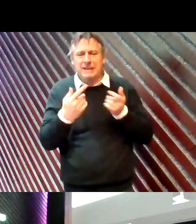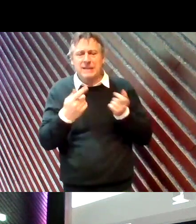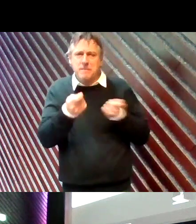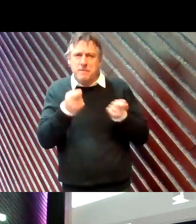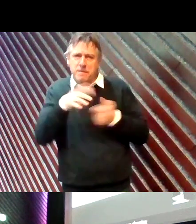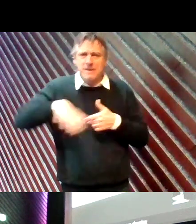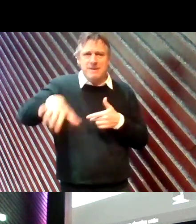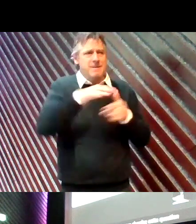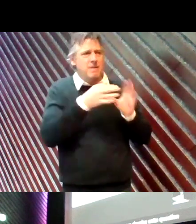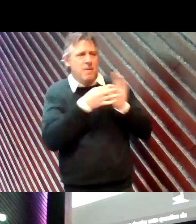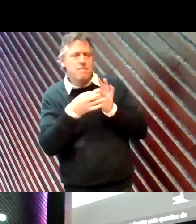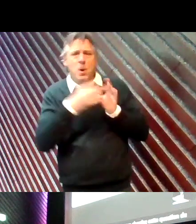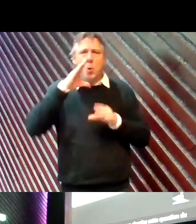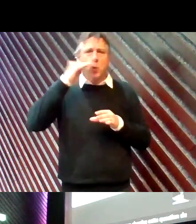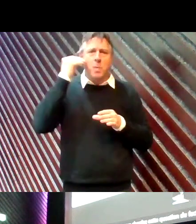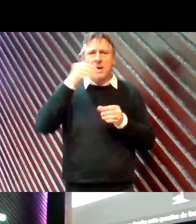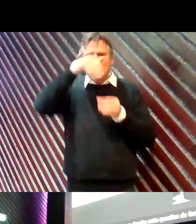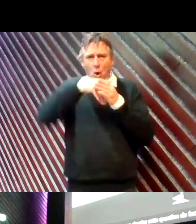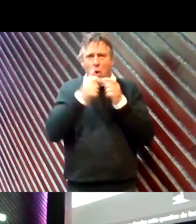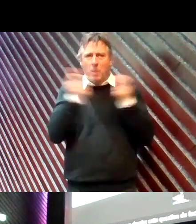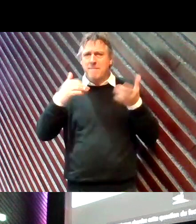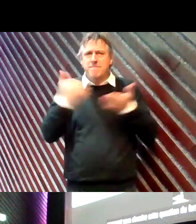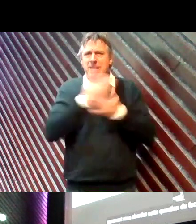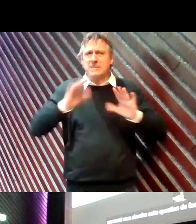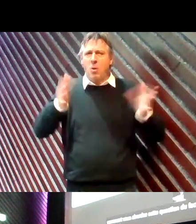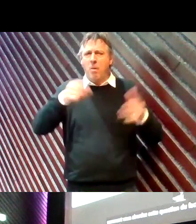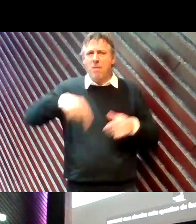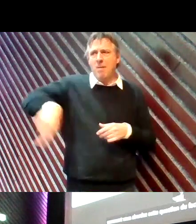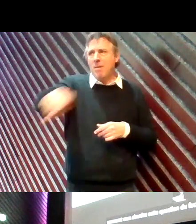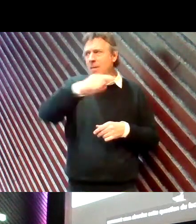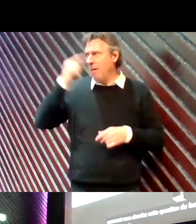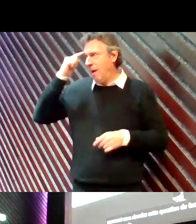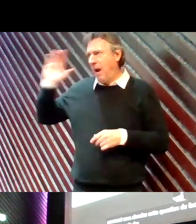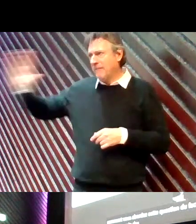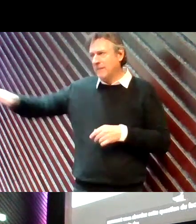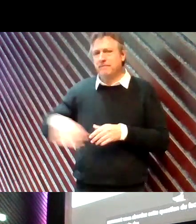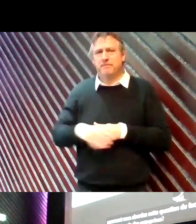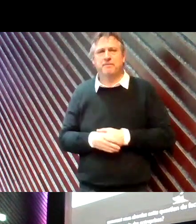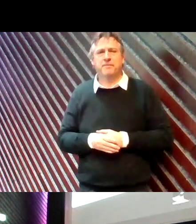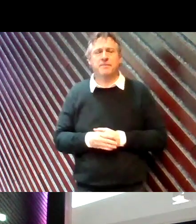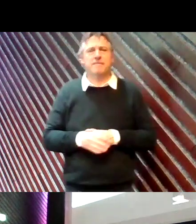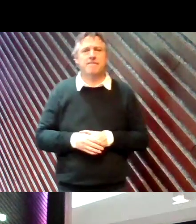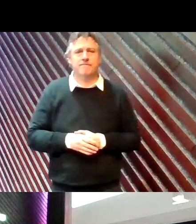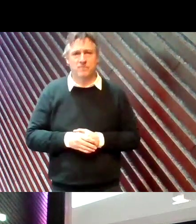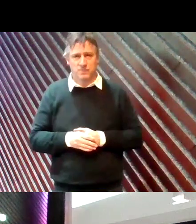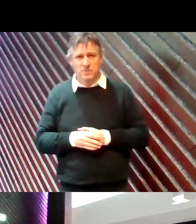facteur humain au sein des entreprises ? Merci pour